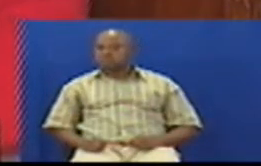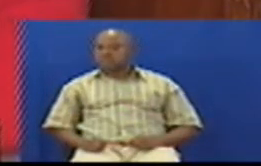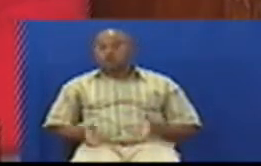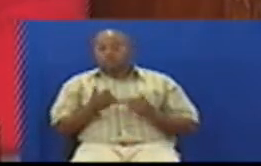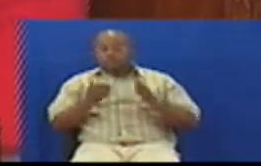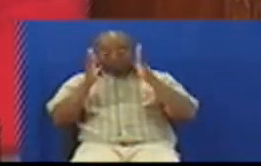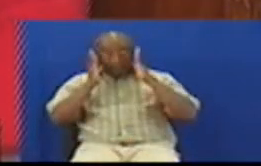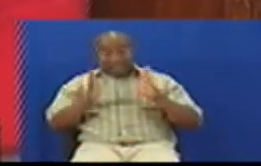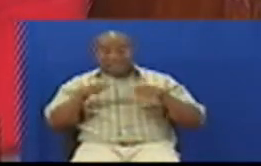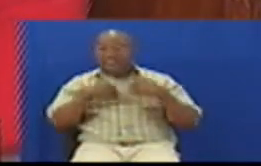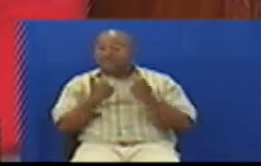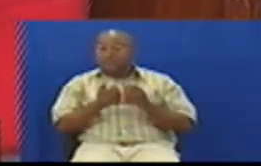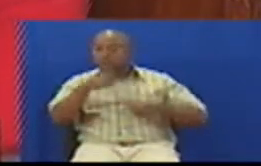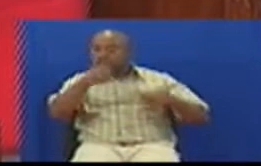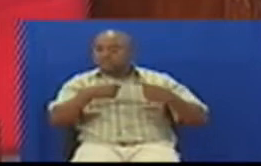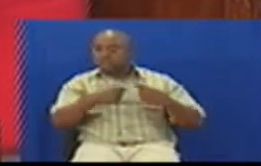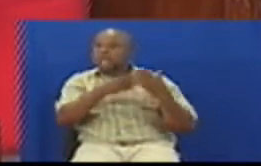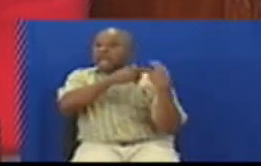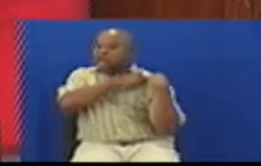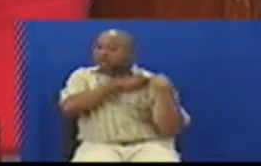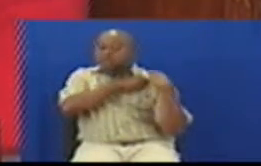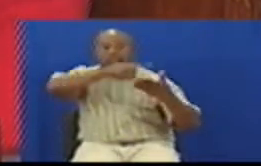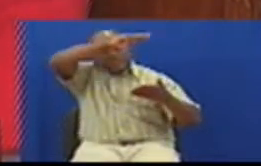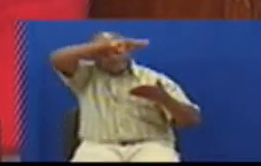vya siasa yanasimamiwa na msajili wa vyama vya siasa.